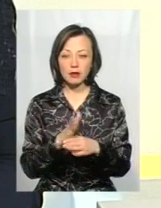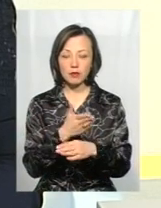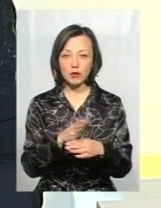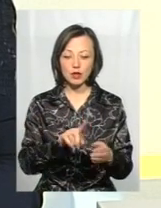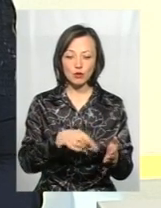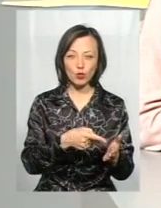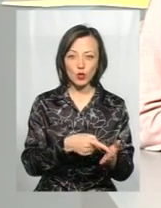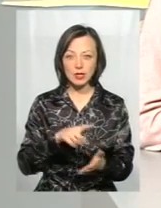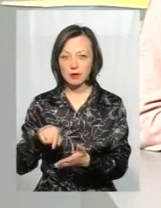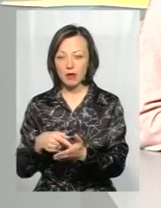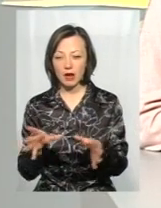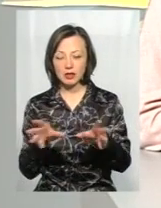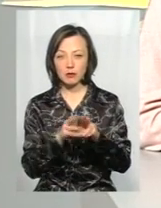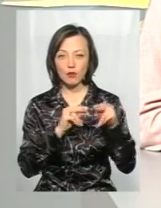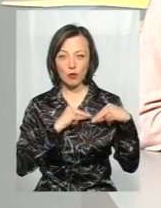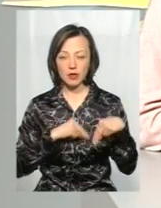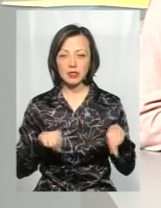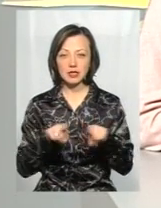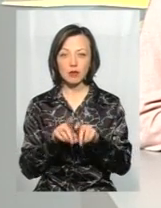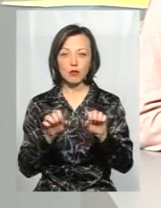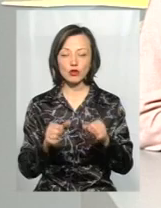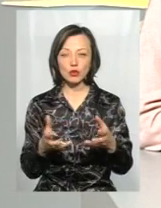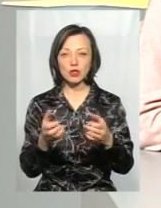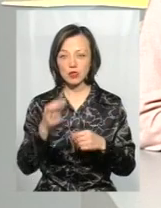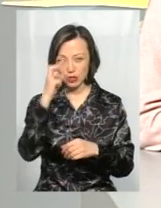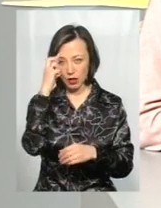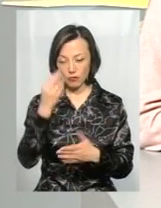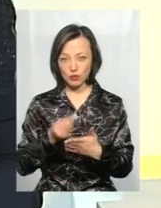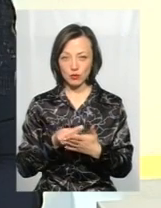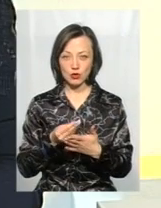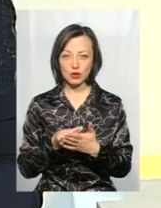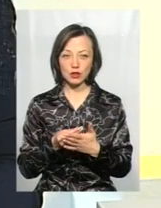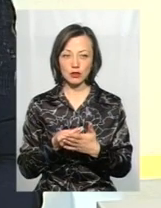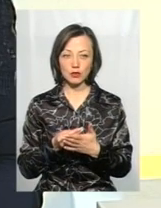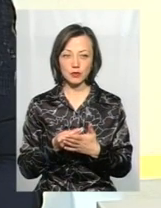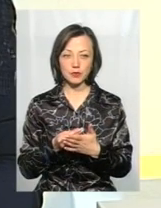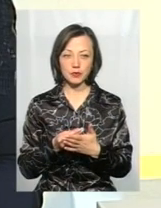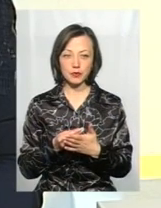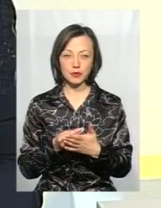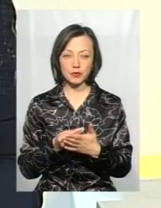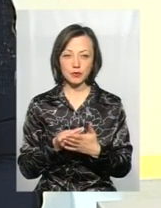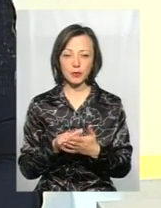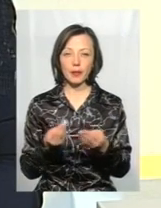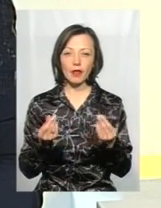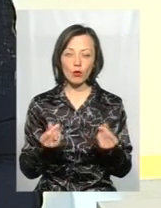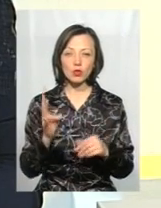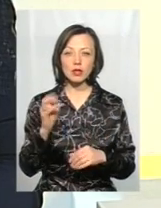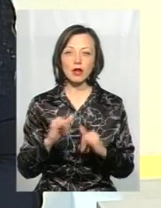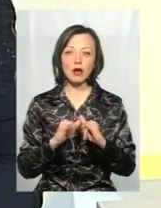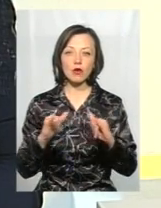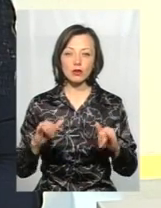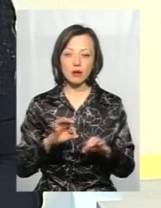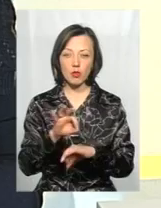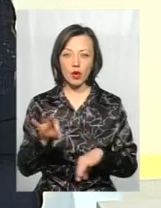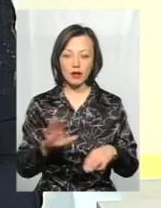міжмуніципального співробітництва. Вони так само можуть отримувати з державного бюджету кошти на розвиток